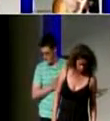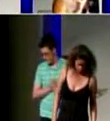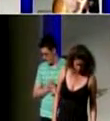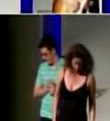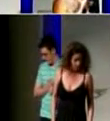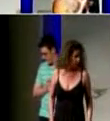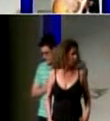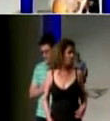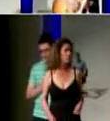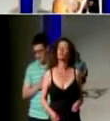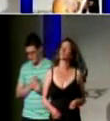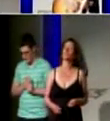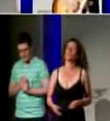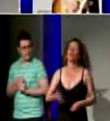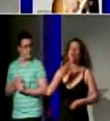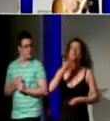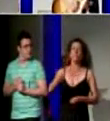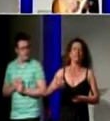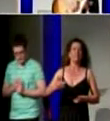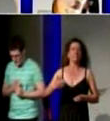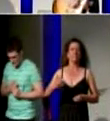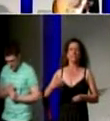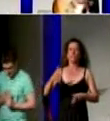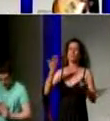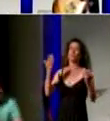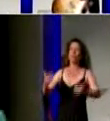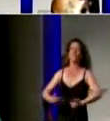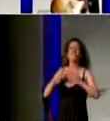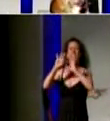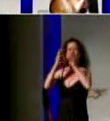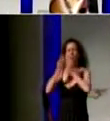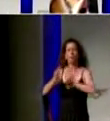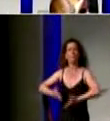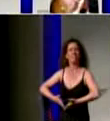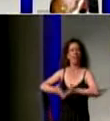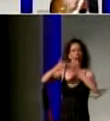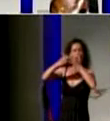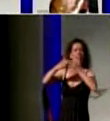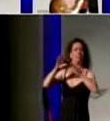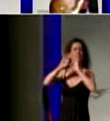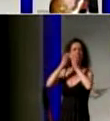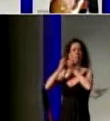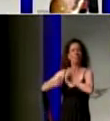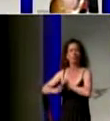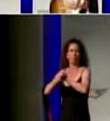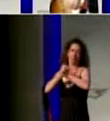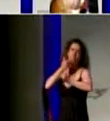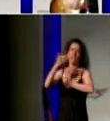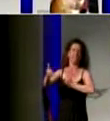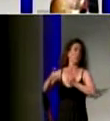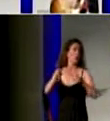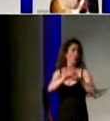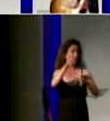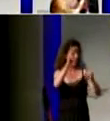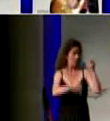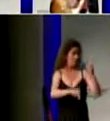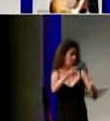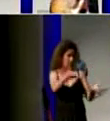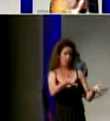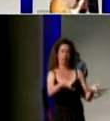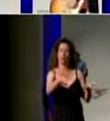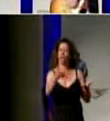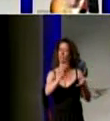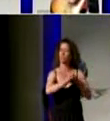Un grand merci à tous les aidants dans la vie et un merci tout spécial à des gens qui ont organisé une semaine